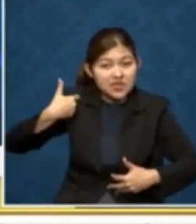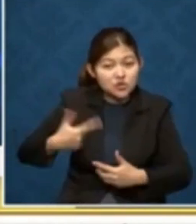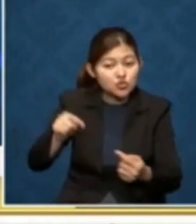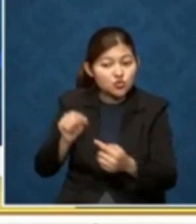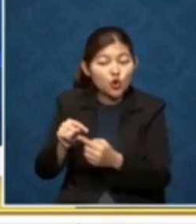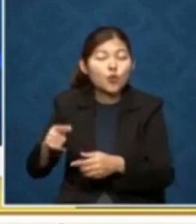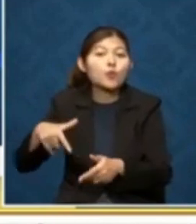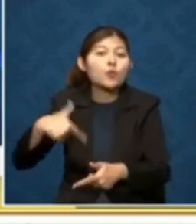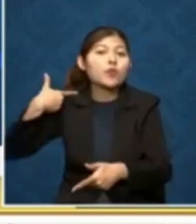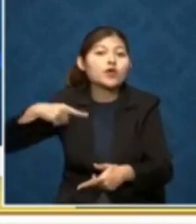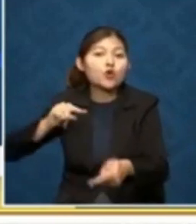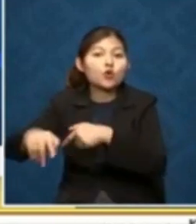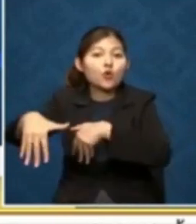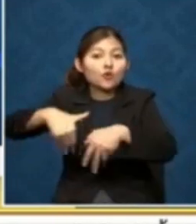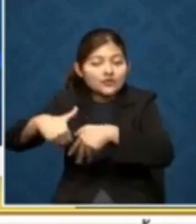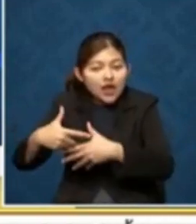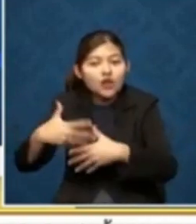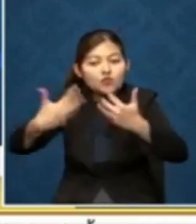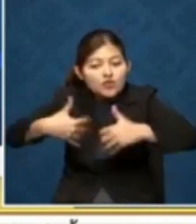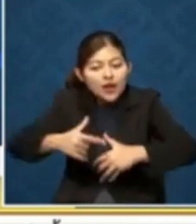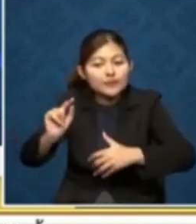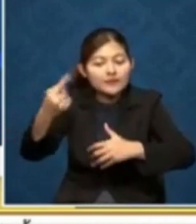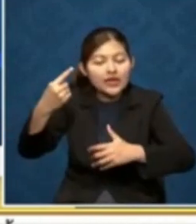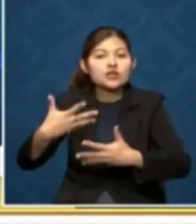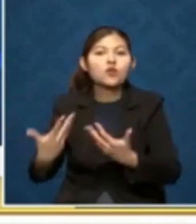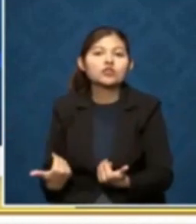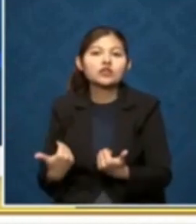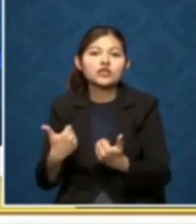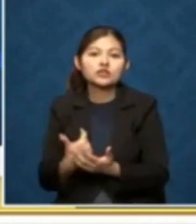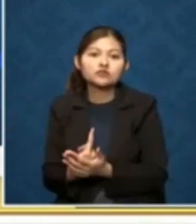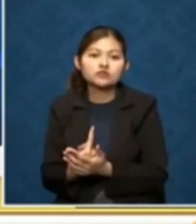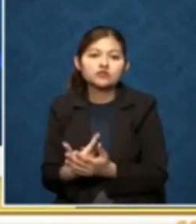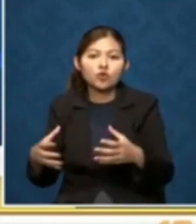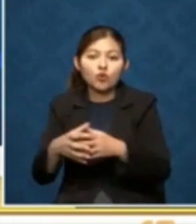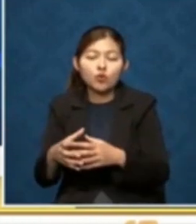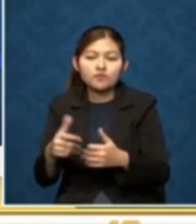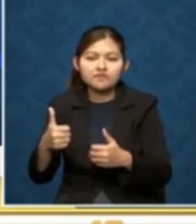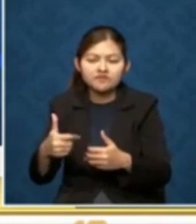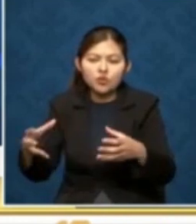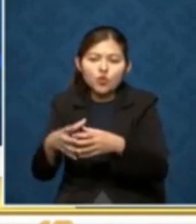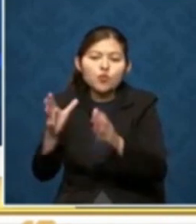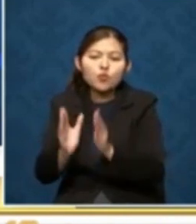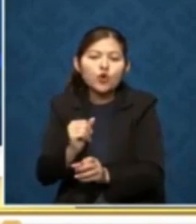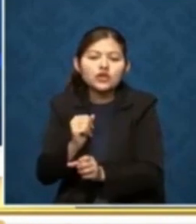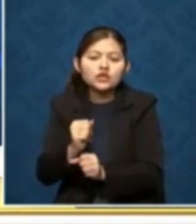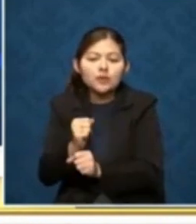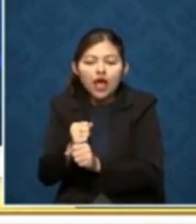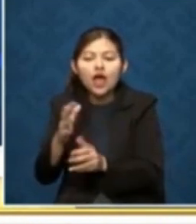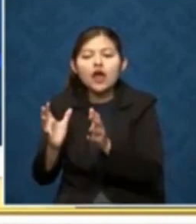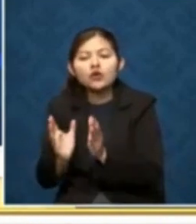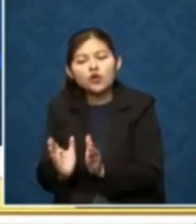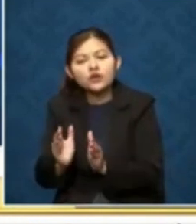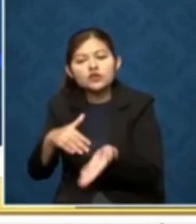ตสาหกรรมอะไรที่เกิดขึ้นบ้างอุตสาหกรรมใหม่ต่างๆหรือที่มีอยู่แล้วปัจจุบันเนี่ยกลุ่มผู้ประกอบการรายย่อยจะได้อะไรหรือไม่นะคะหรือว่า